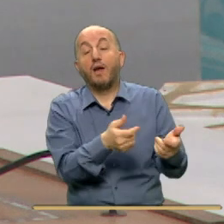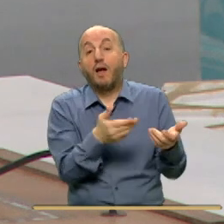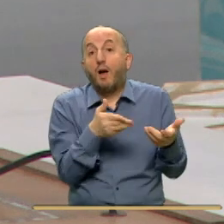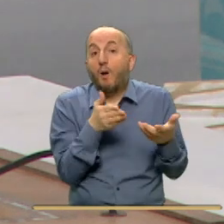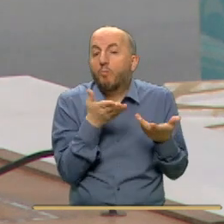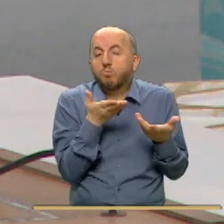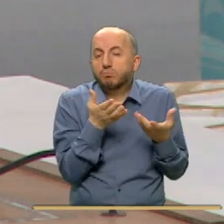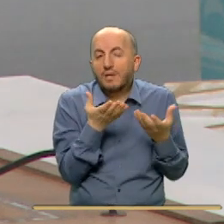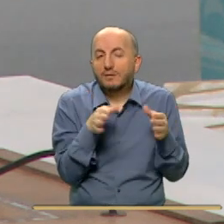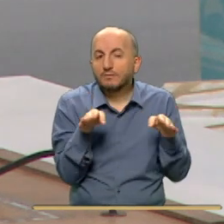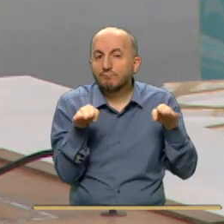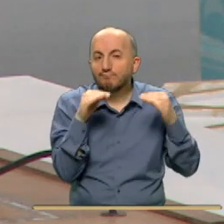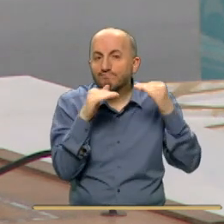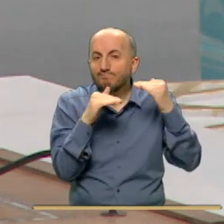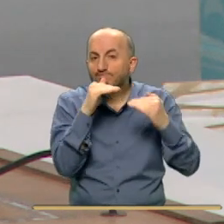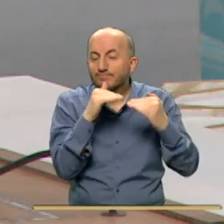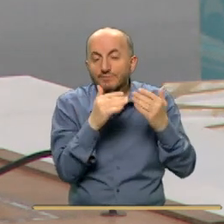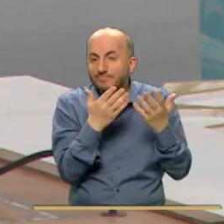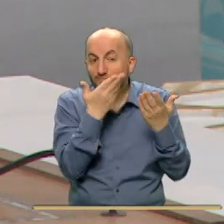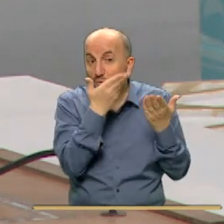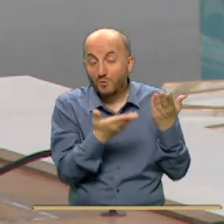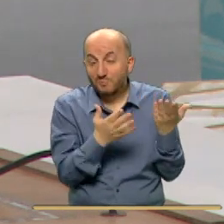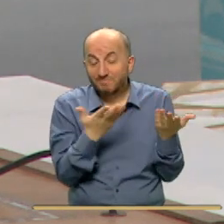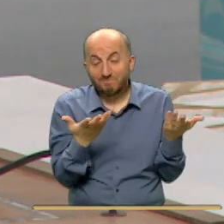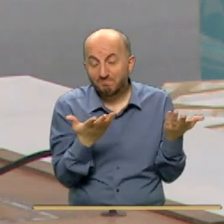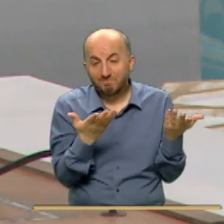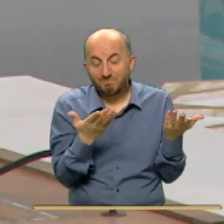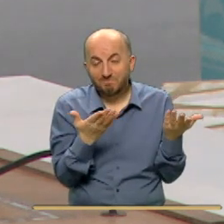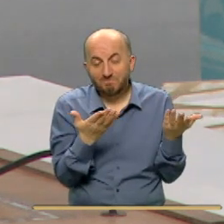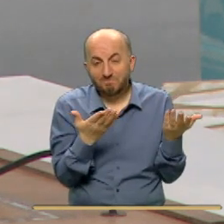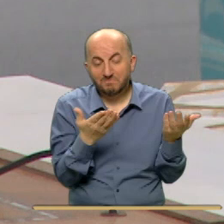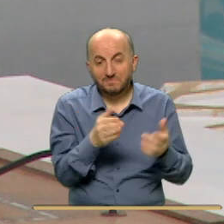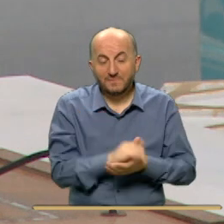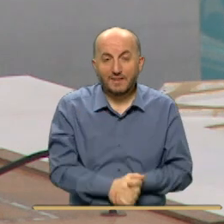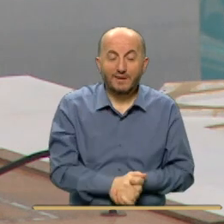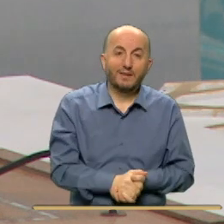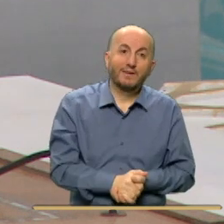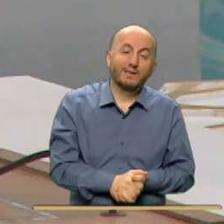bir denklemdir? Bu nasıl bir durumdur Allah aşkına? Aziz kardeşlerim,